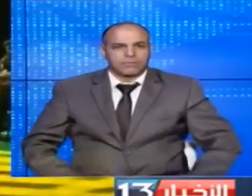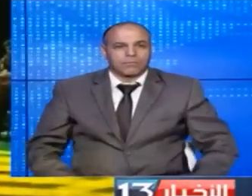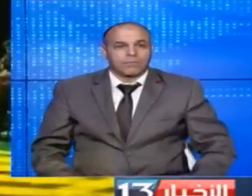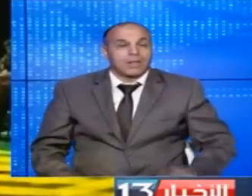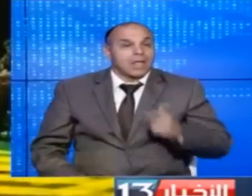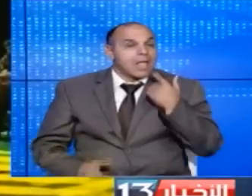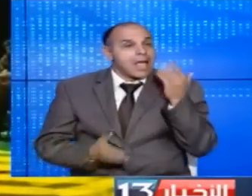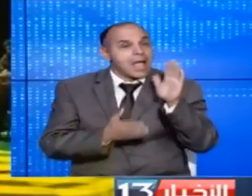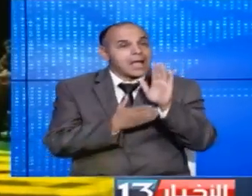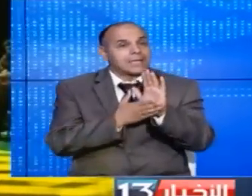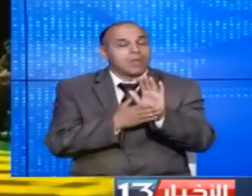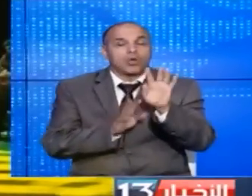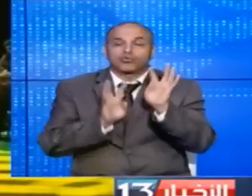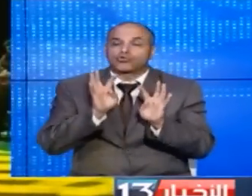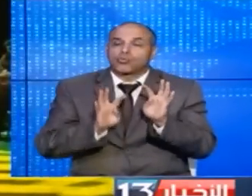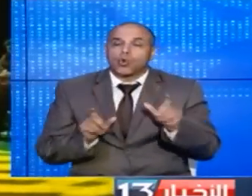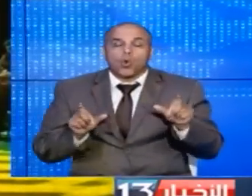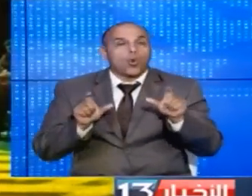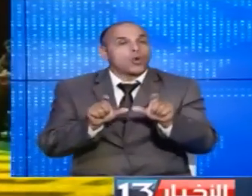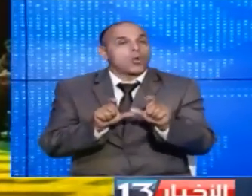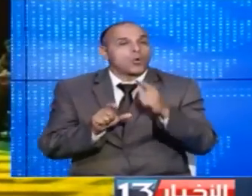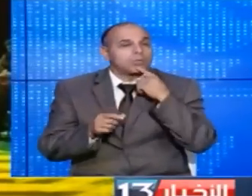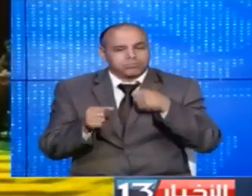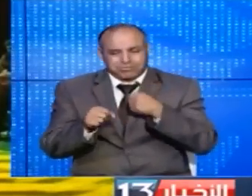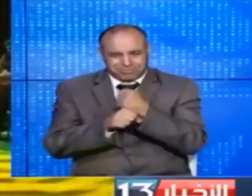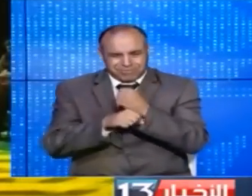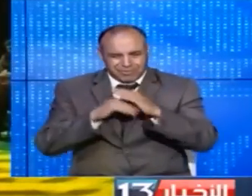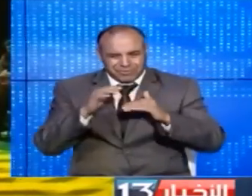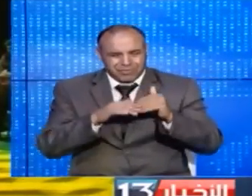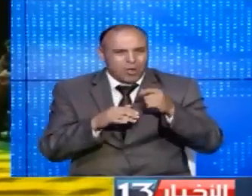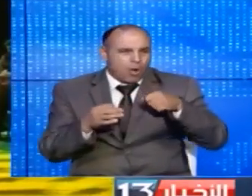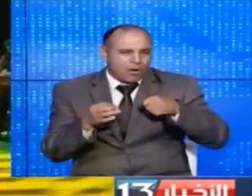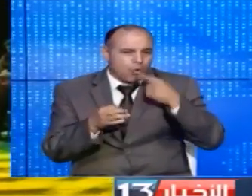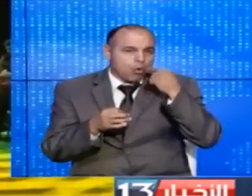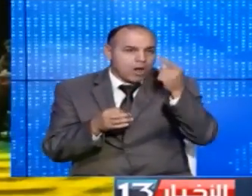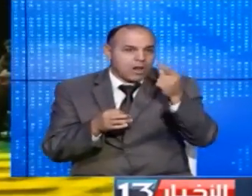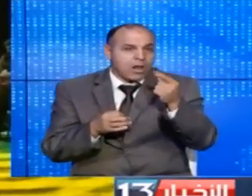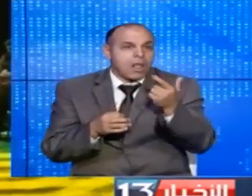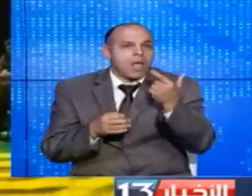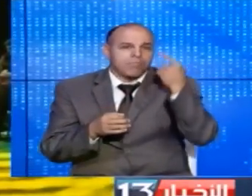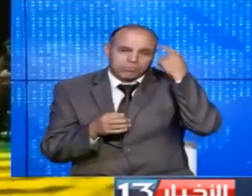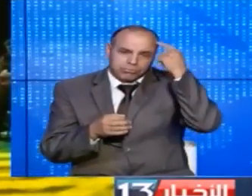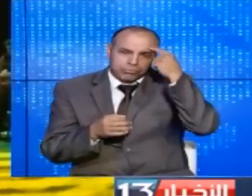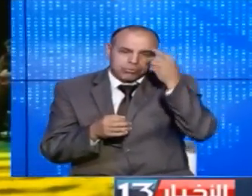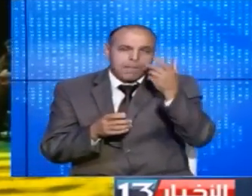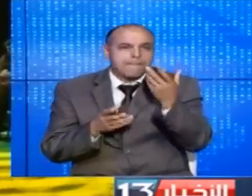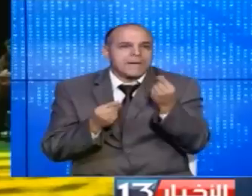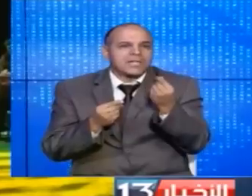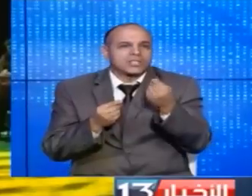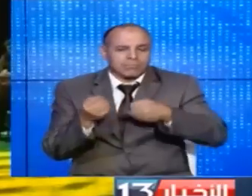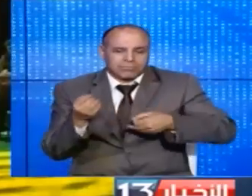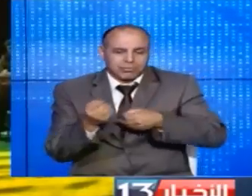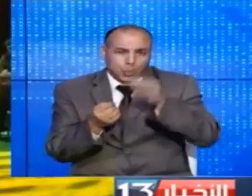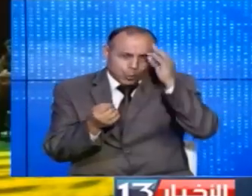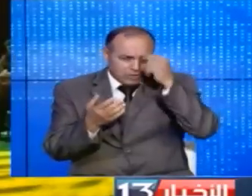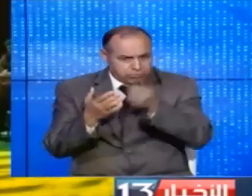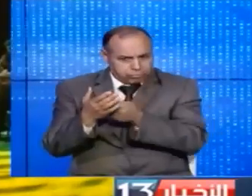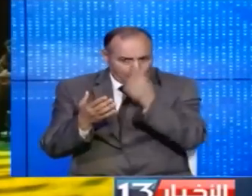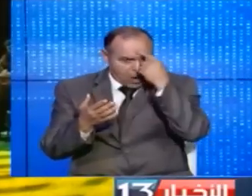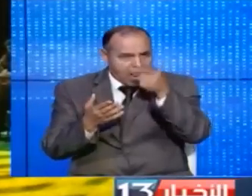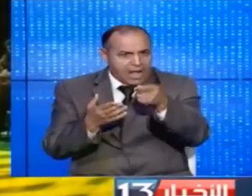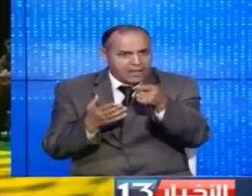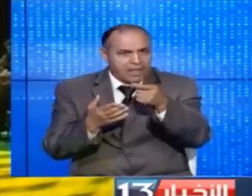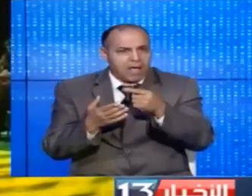الغربي قدم لجمهوره أحدث إنتاجاته ابن الأرض، والذي جسد أدواره ثلة من الممثلين التونسيين على